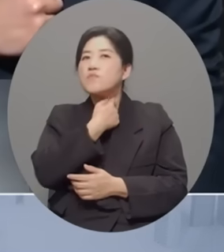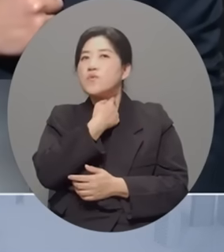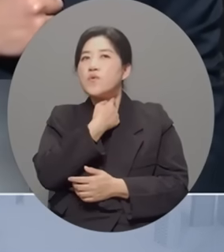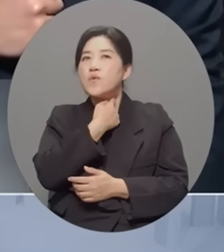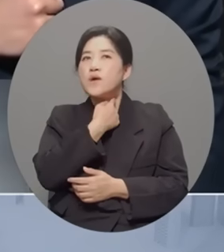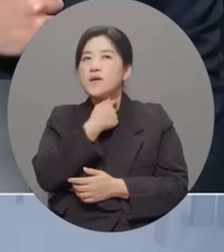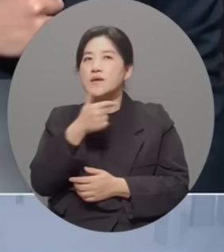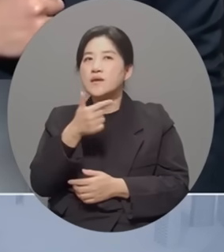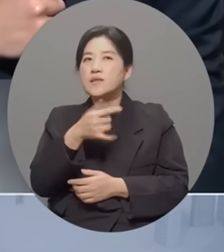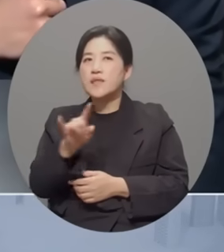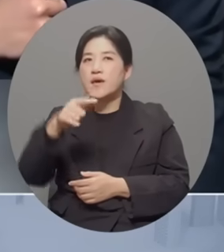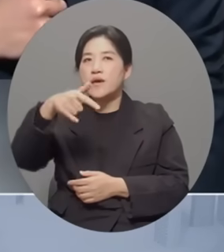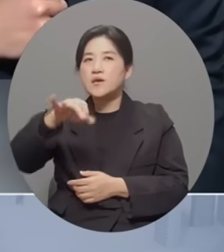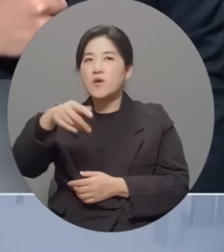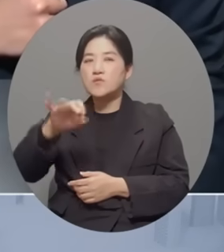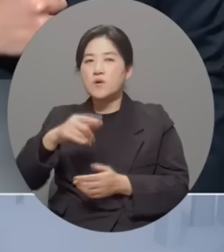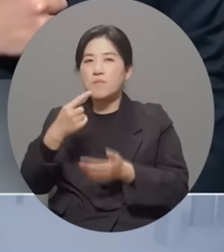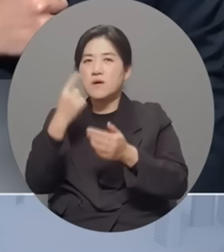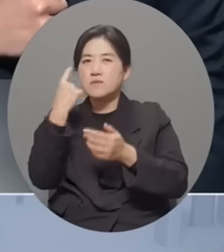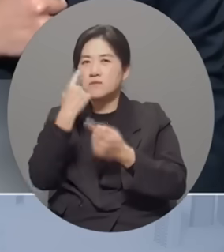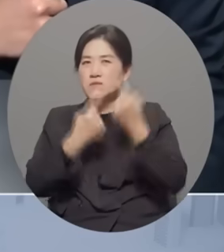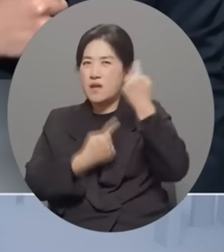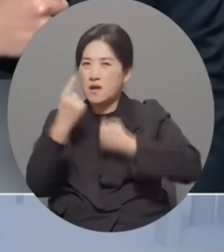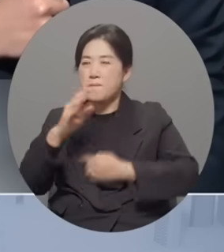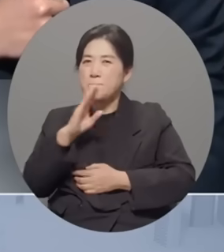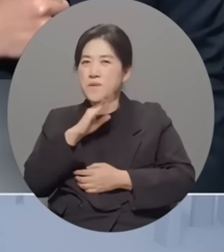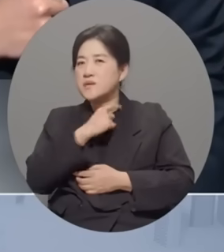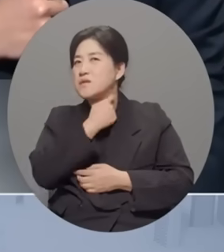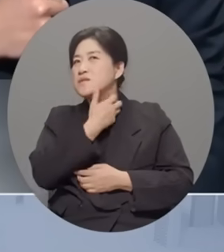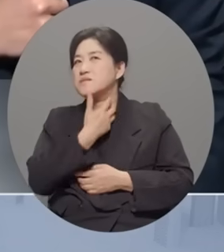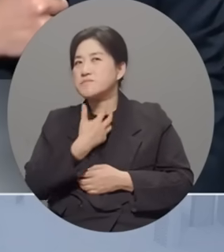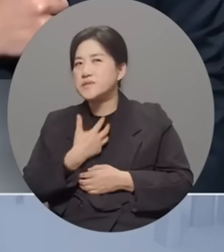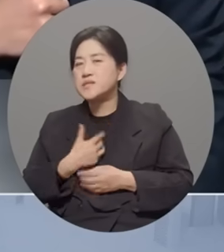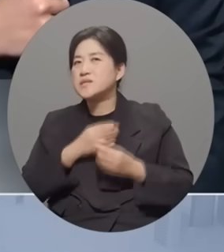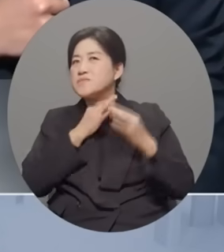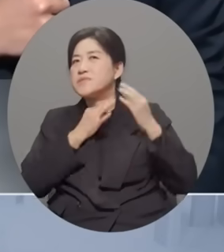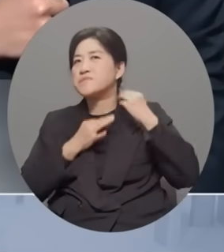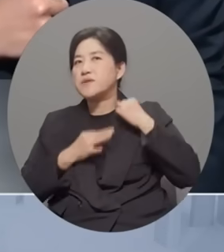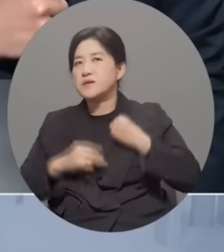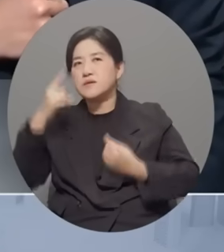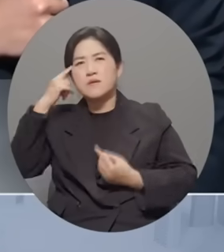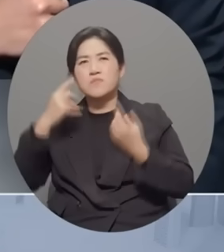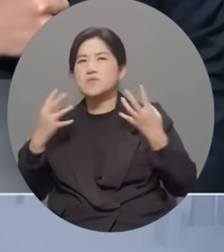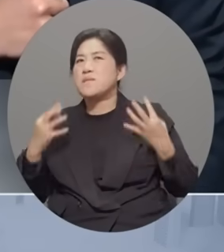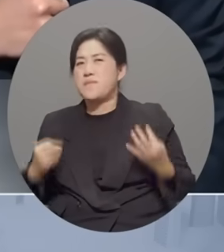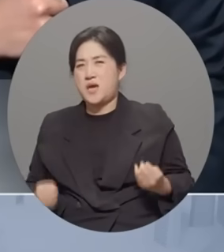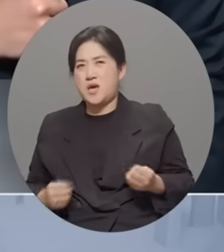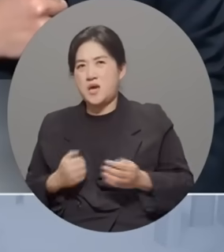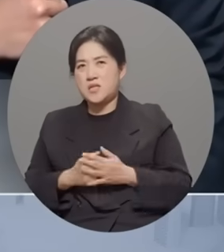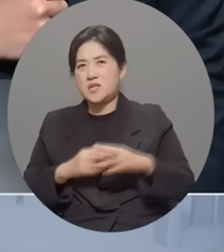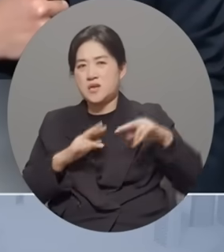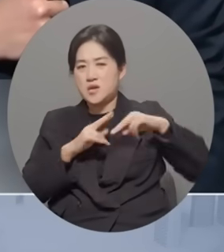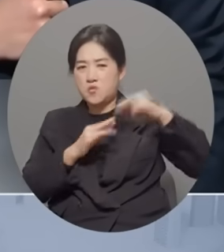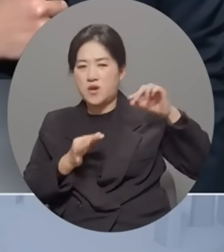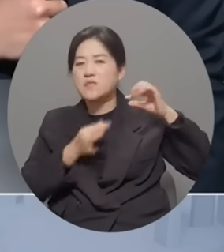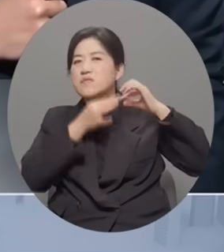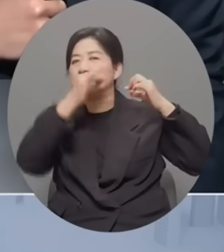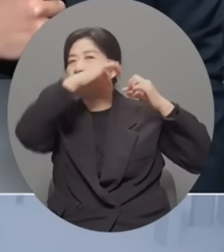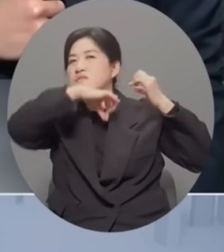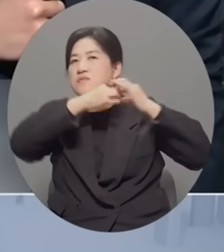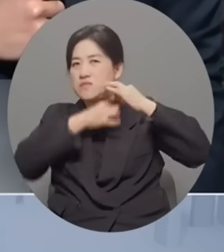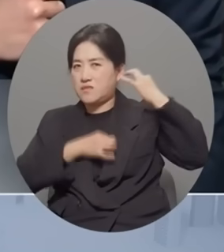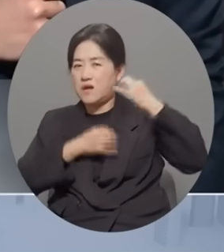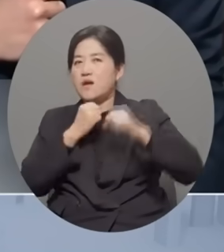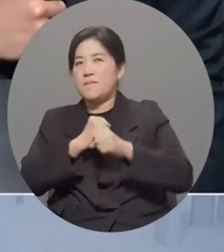뇌 경정맥에 손상이 확인되고 또 정맥에서 흘러나온 혈전이 예상보다 많아서 관을 삽입하는 혈관